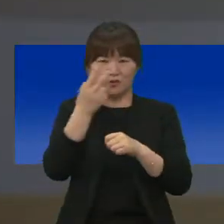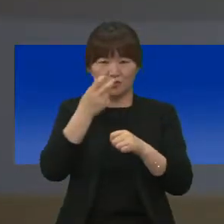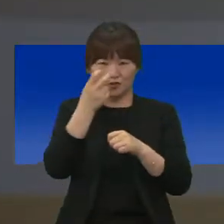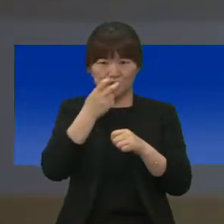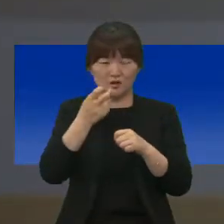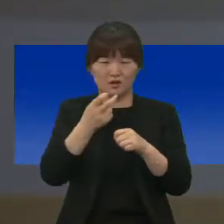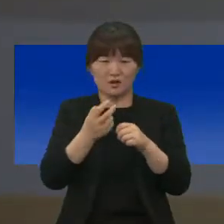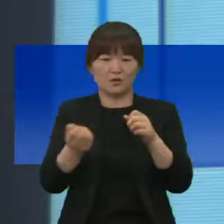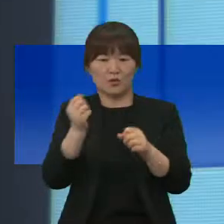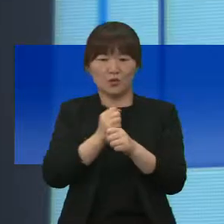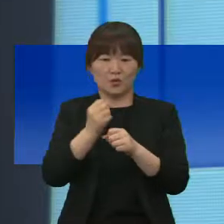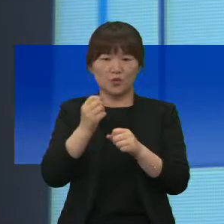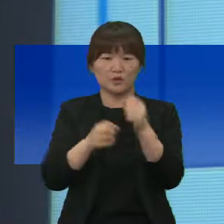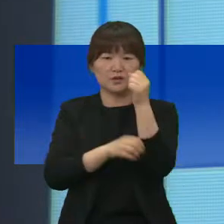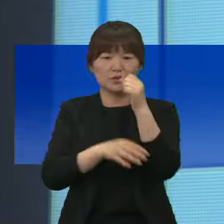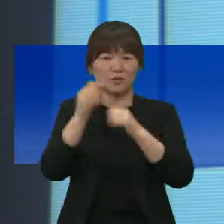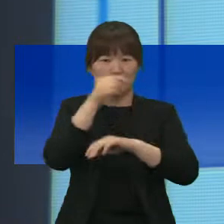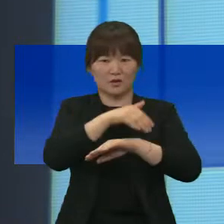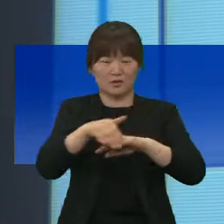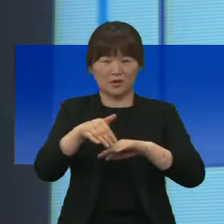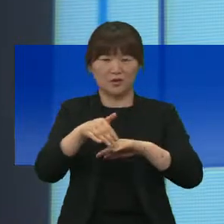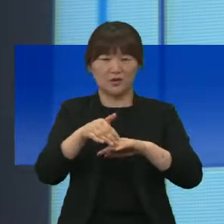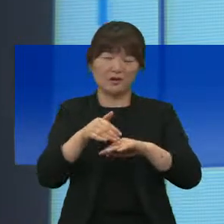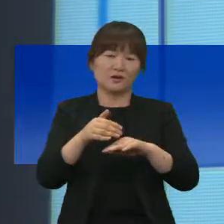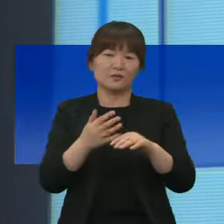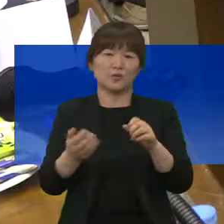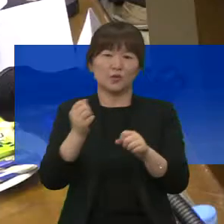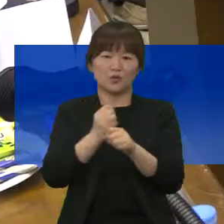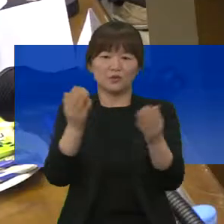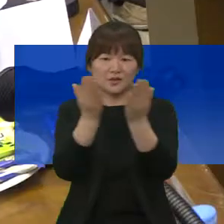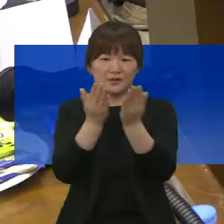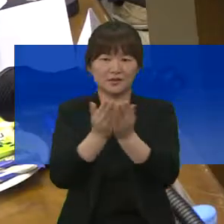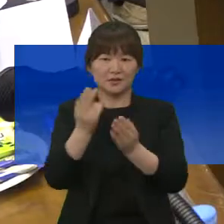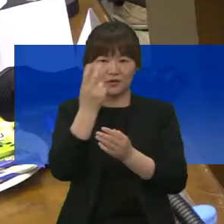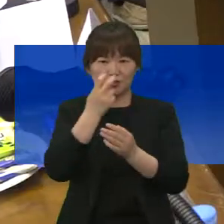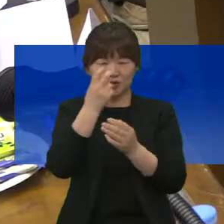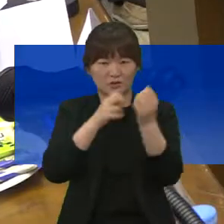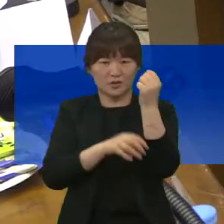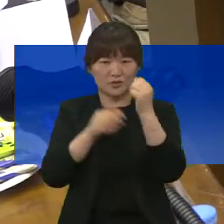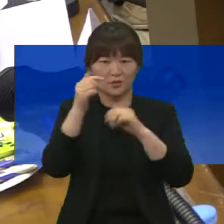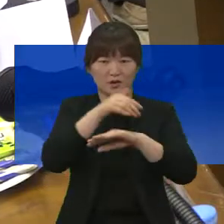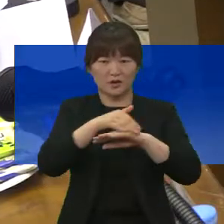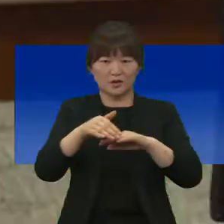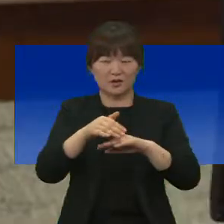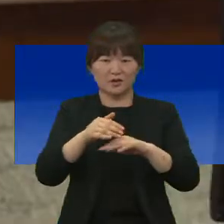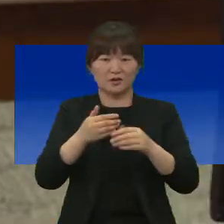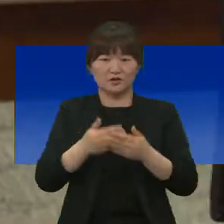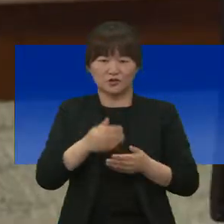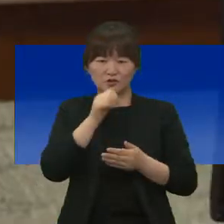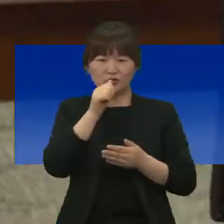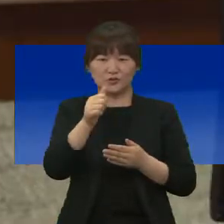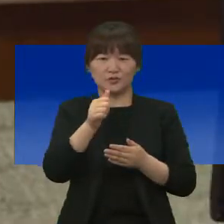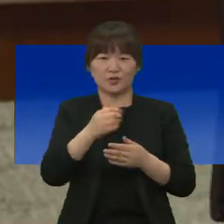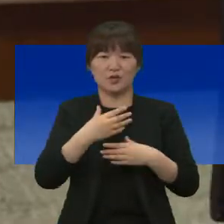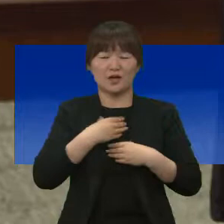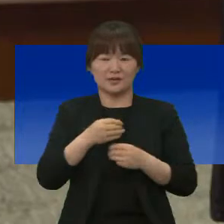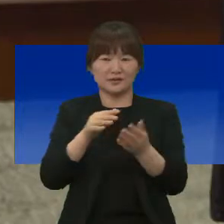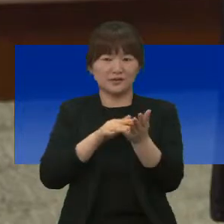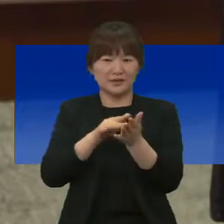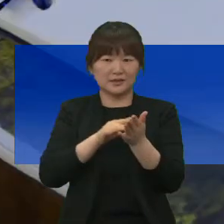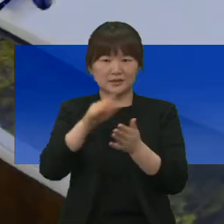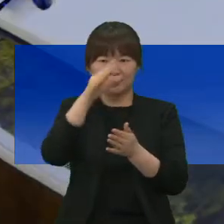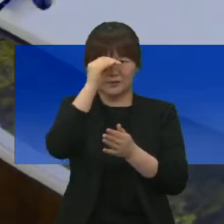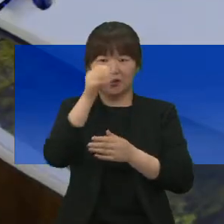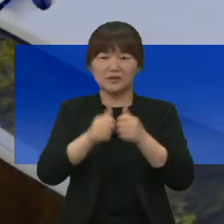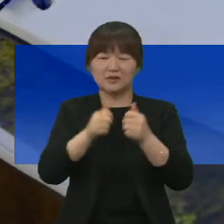하천 복원 기본계획 9000 생태하천 복원 타당성 조사와 기본계획 중금속 안정화 재 시범 사업